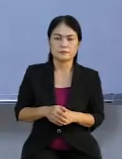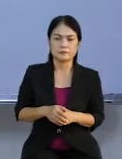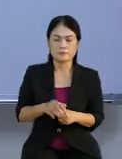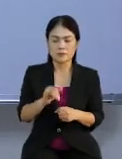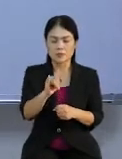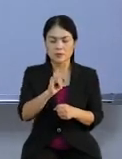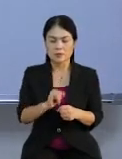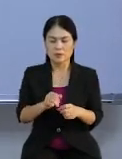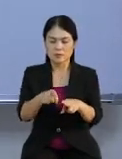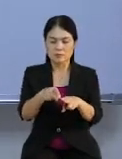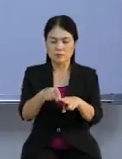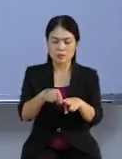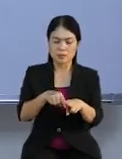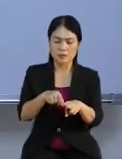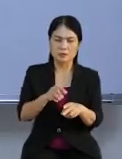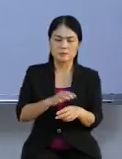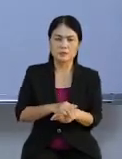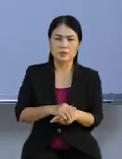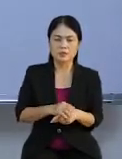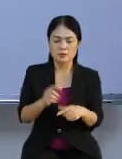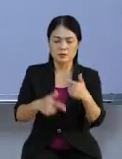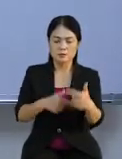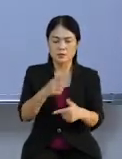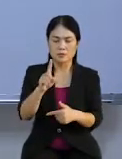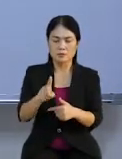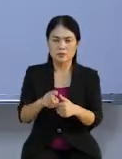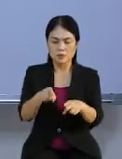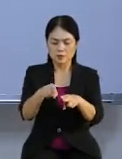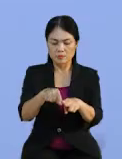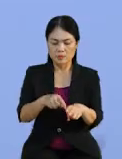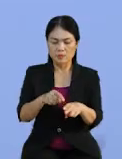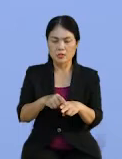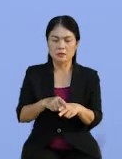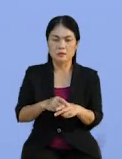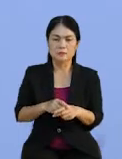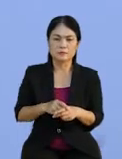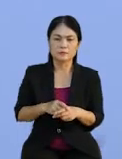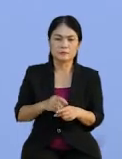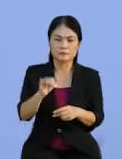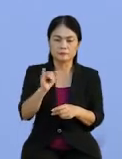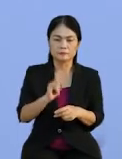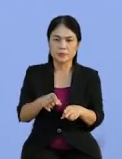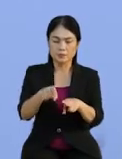cú bàn toát bà chúng mình tìm mối cứ cú bàn toát